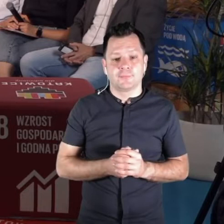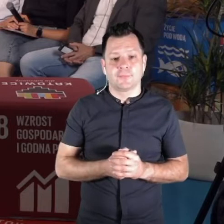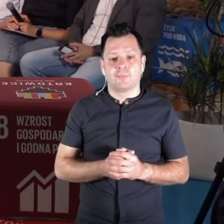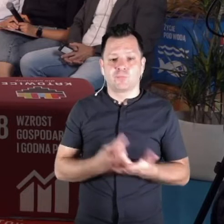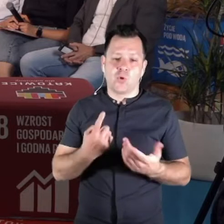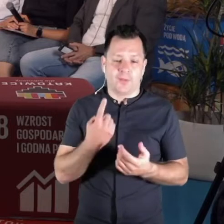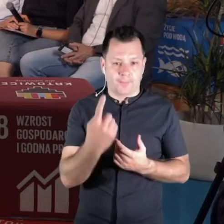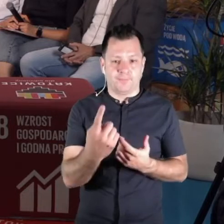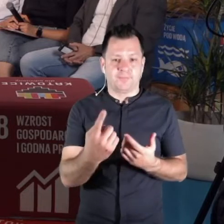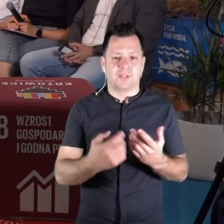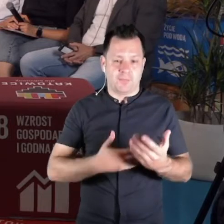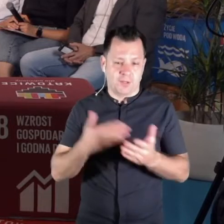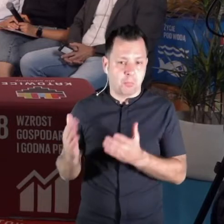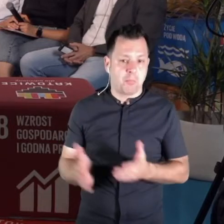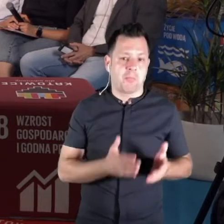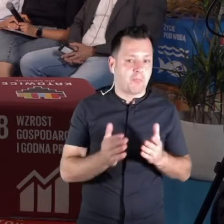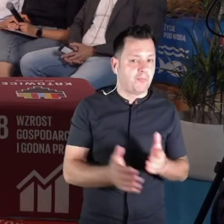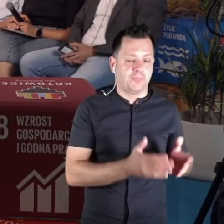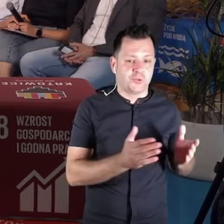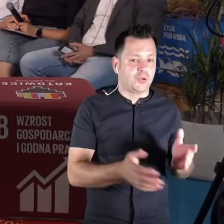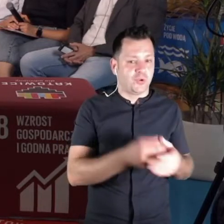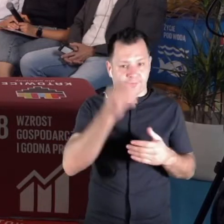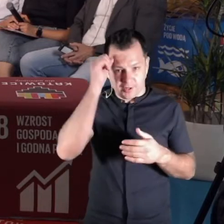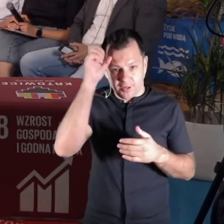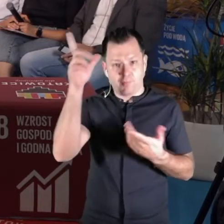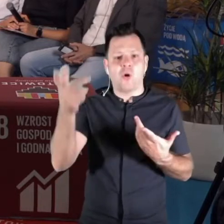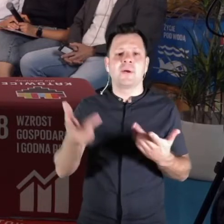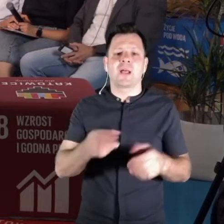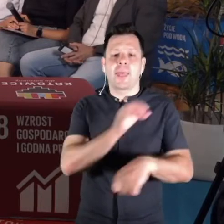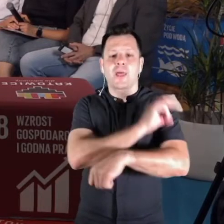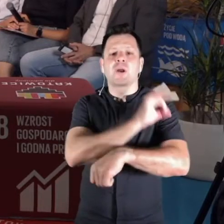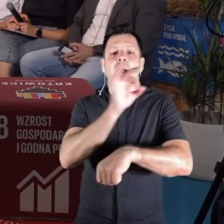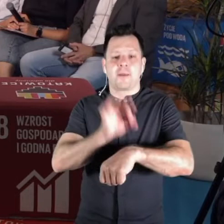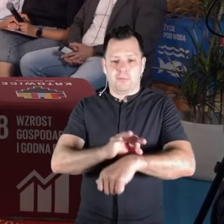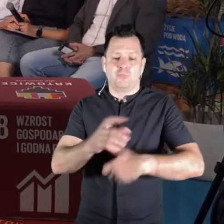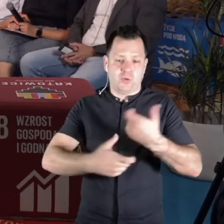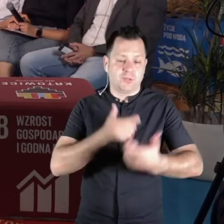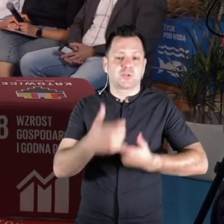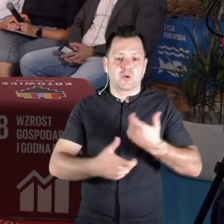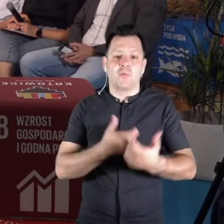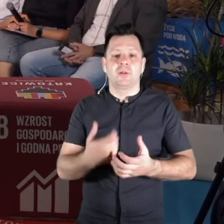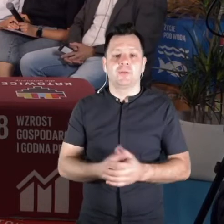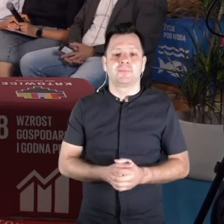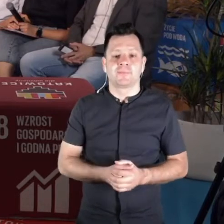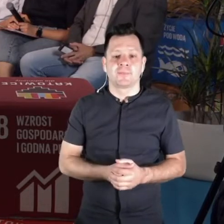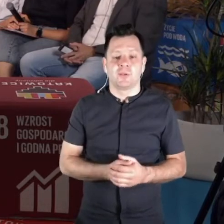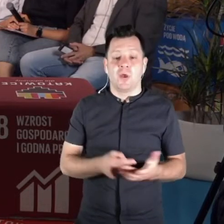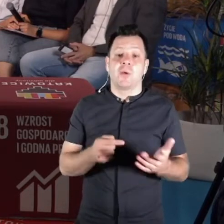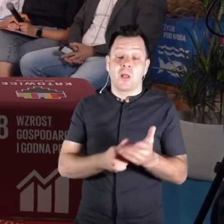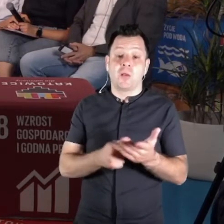sami, że tak powiem, przygotowali i pomysł i zaprojektowali wszystko. I żeby